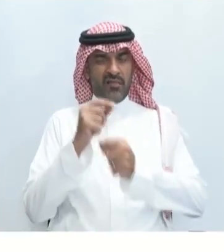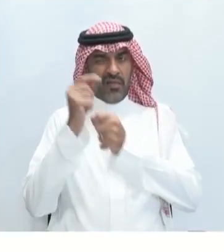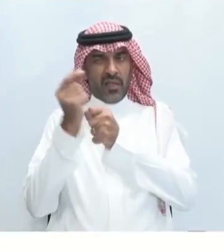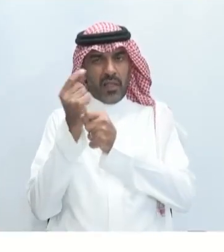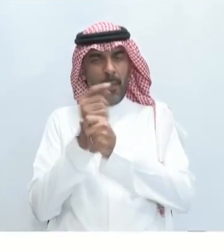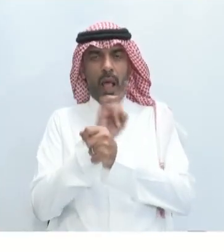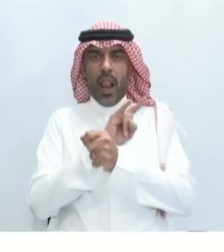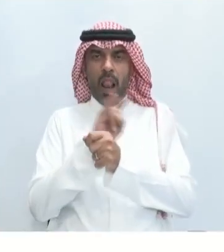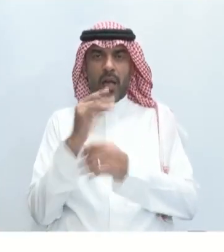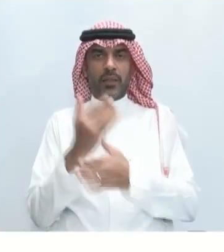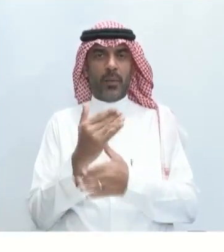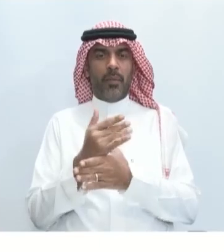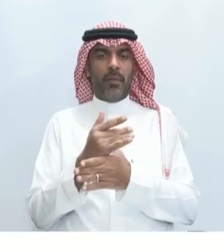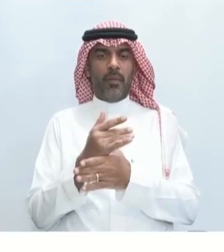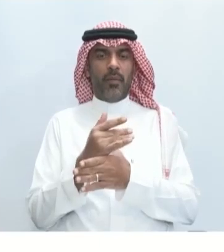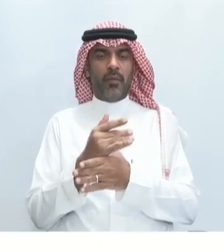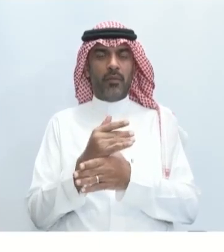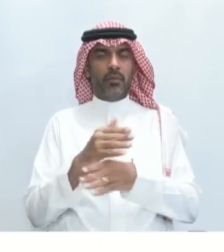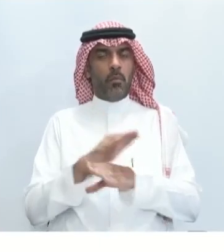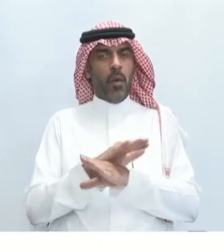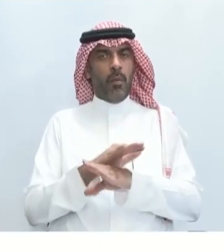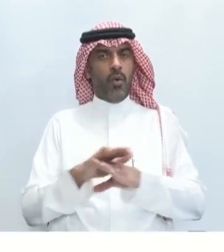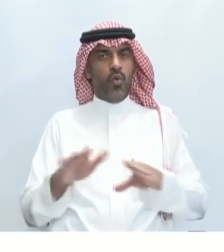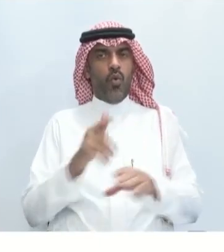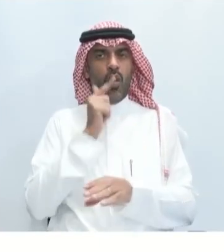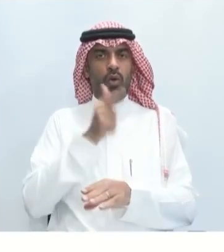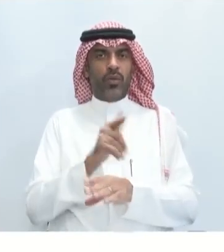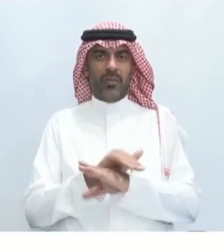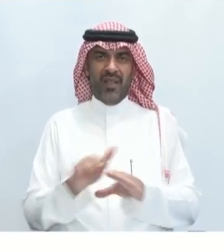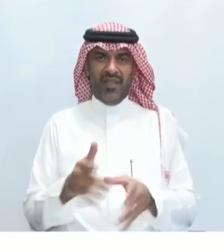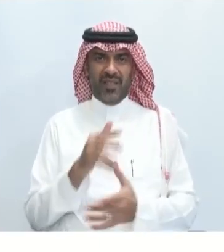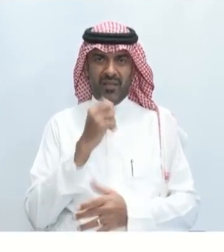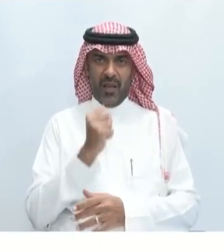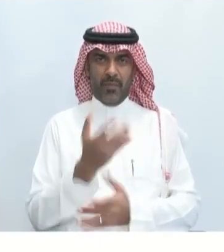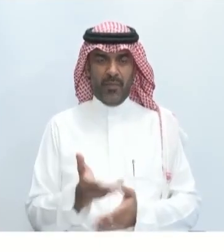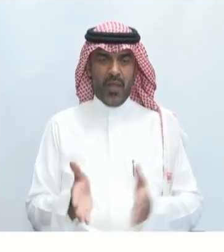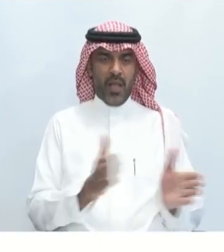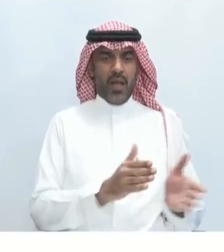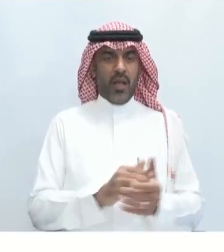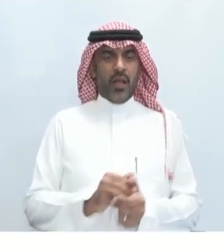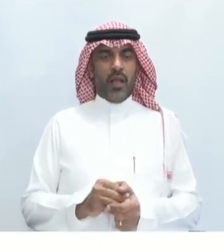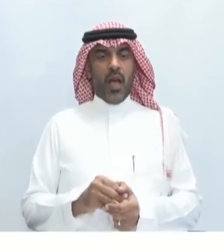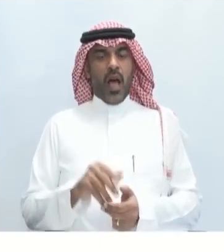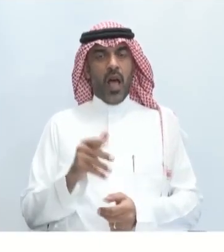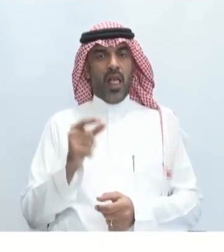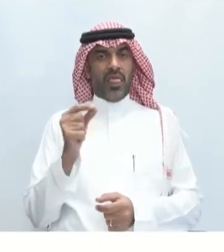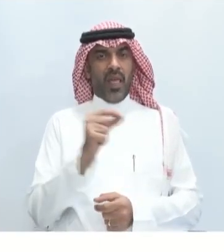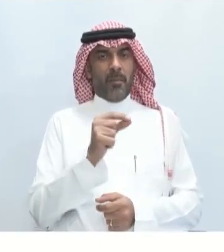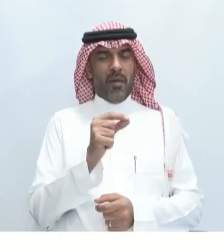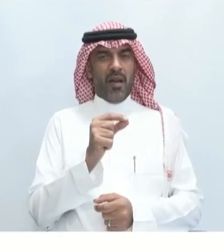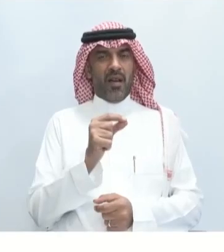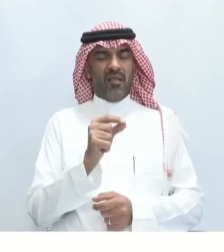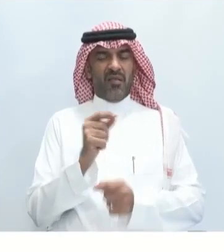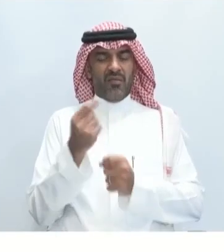معتلا بالالف كيخشى وينسى وكذلك قد تكون ضمه مقدره للثقل اذا كان